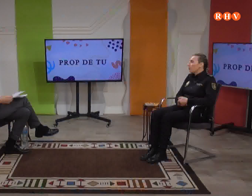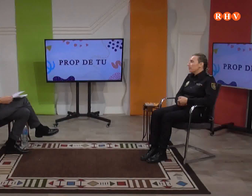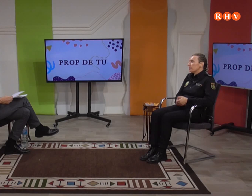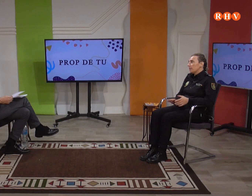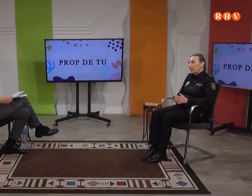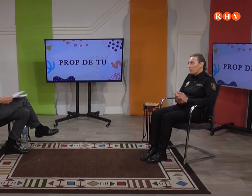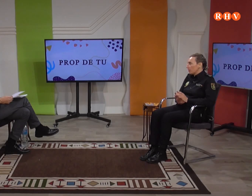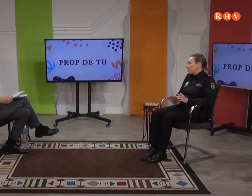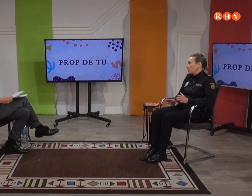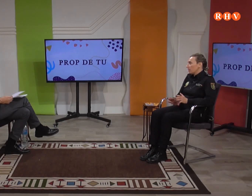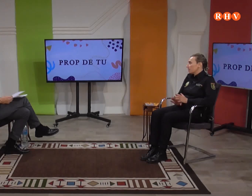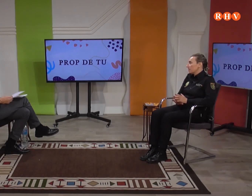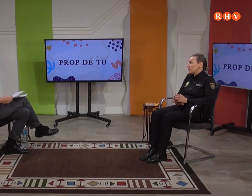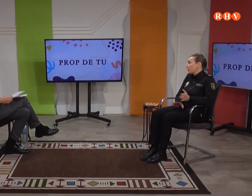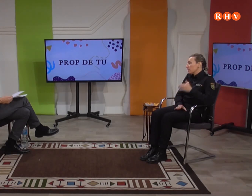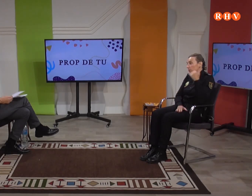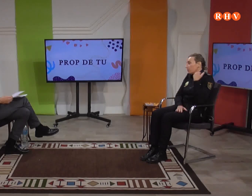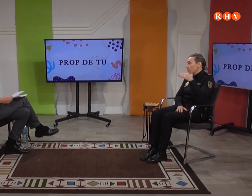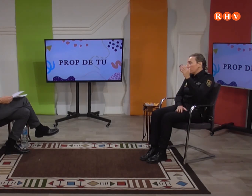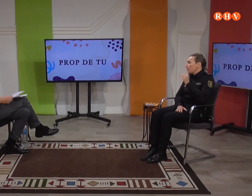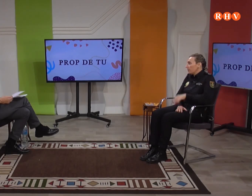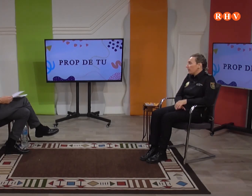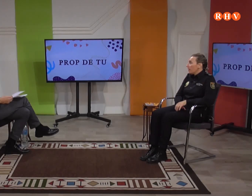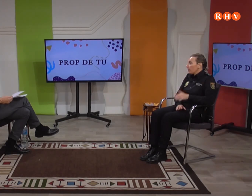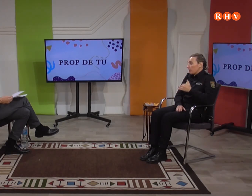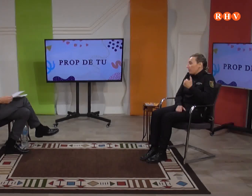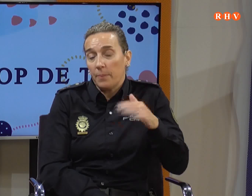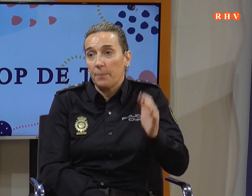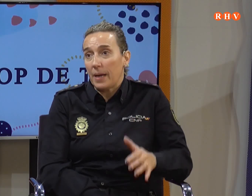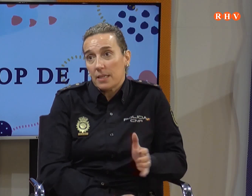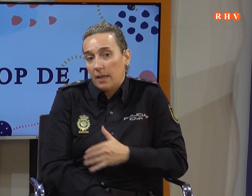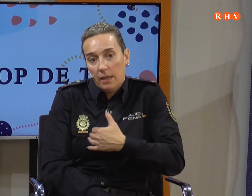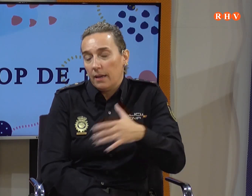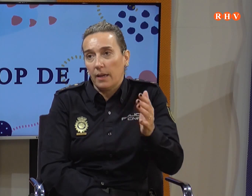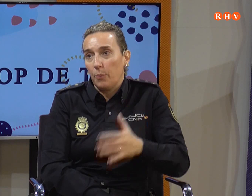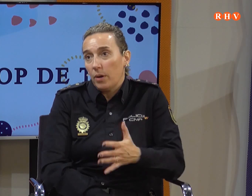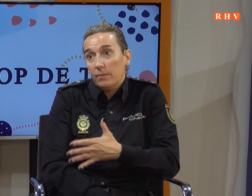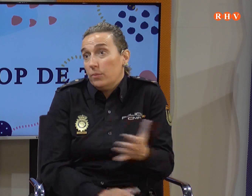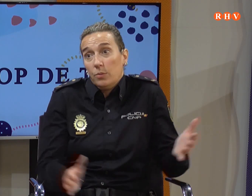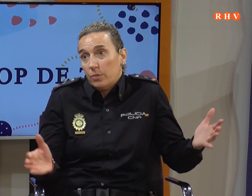aquest moment n'hi ha que bloquejar totes les targetes, perquè si no donem pas